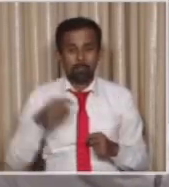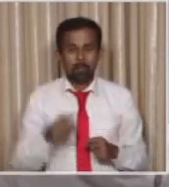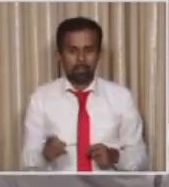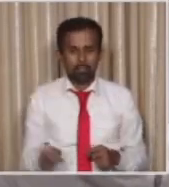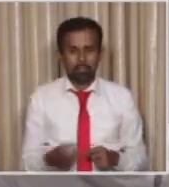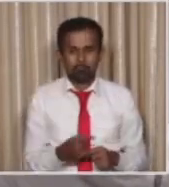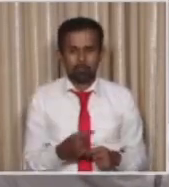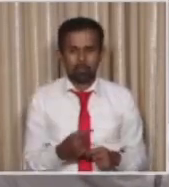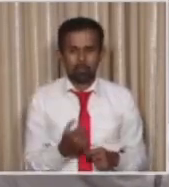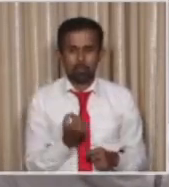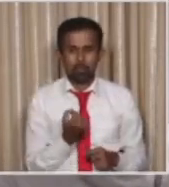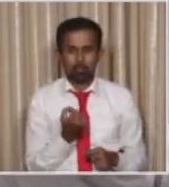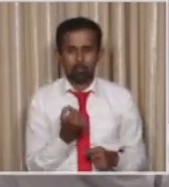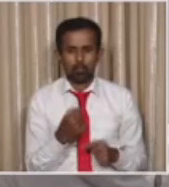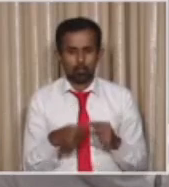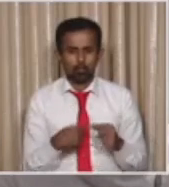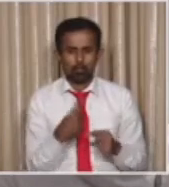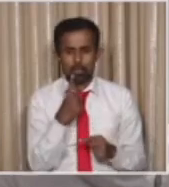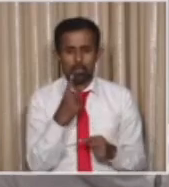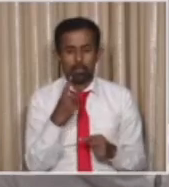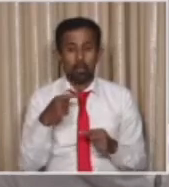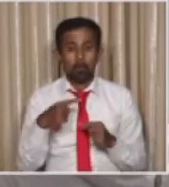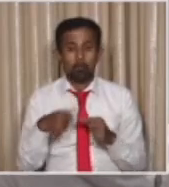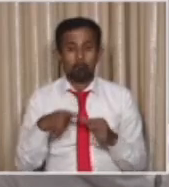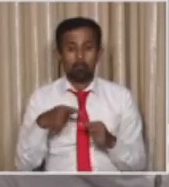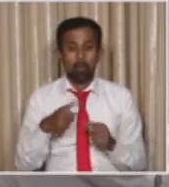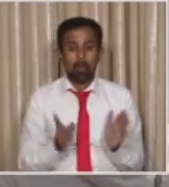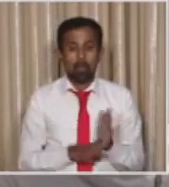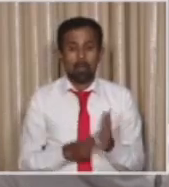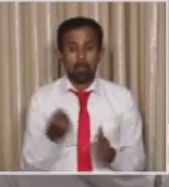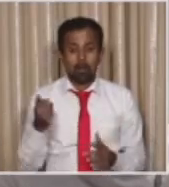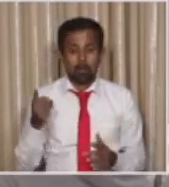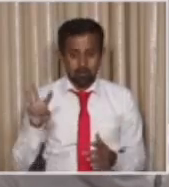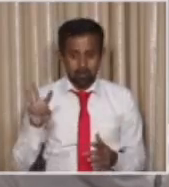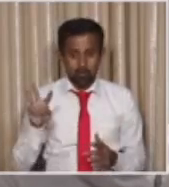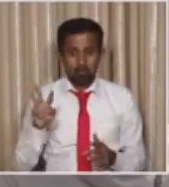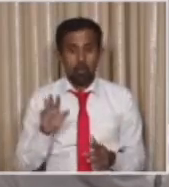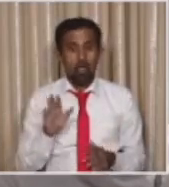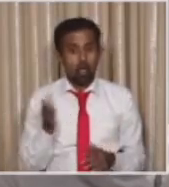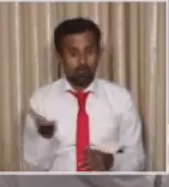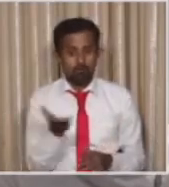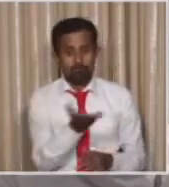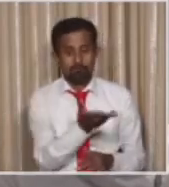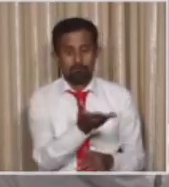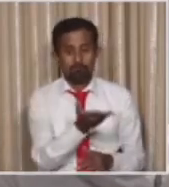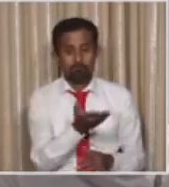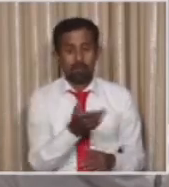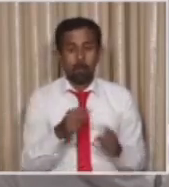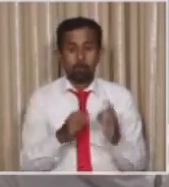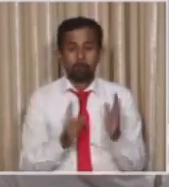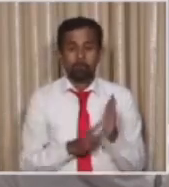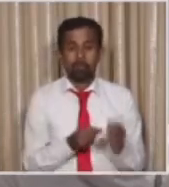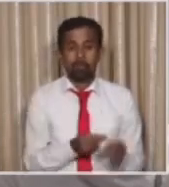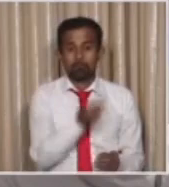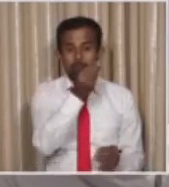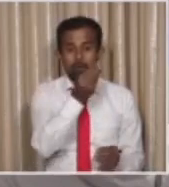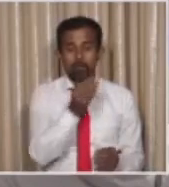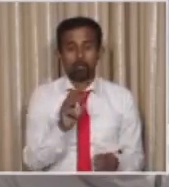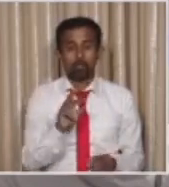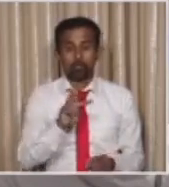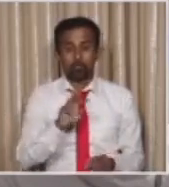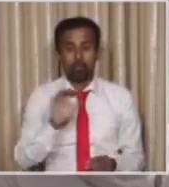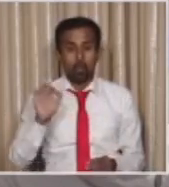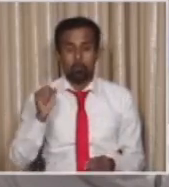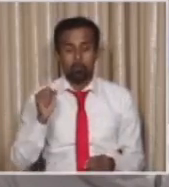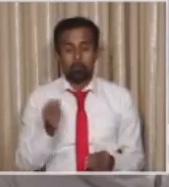දවසට එක එකකේ බැගින් විදුලිය පාවිච්චි කරන විදුලි පාරිභෝගිකයන් ලක්ෂ 13ක් ඉන්න රටක් මේක ඒ අයට වැඩි බිලක් දාලා 350ට දෙන්න